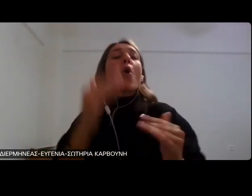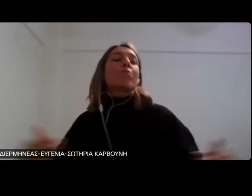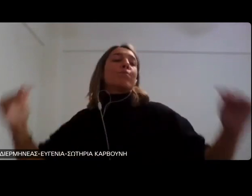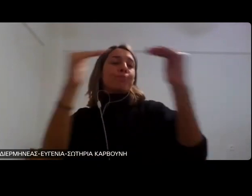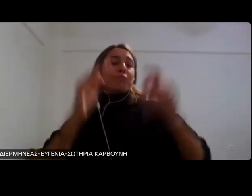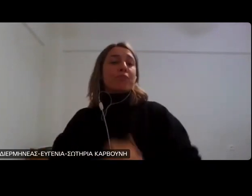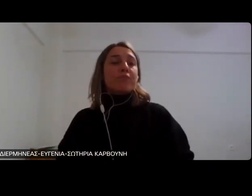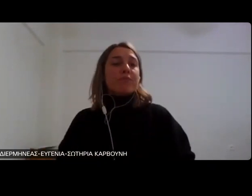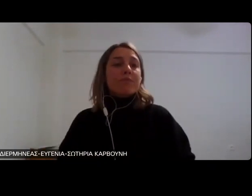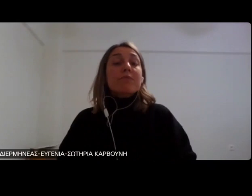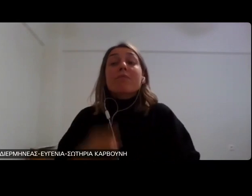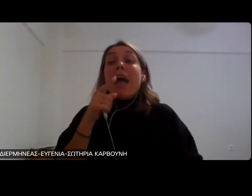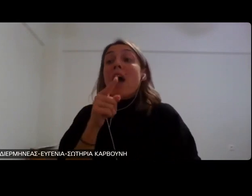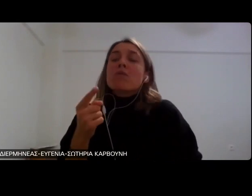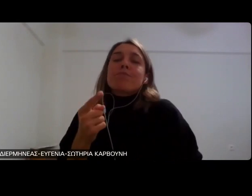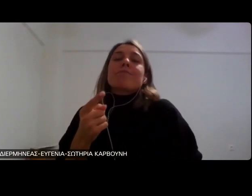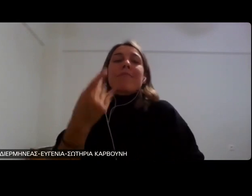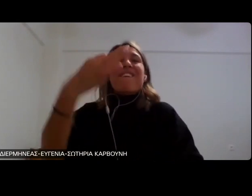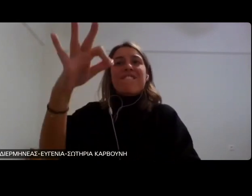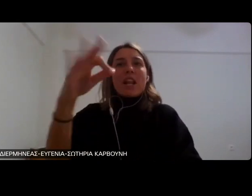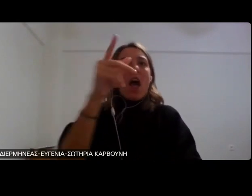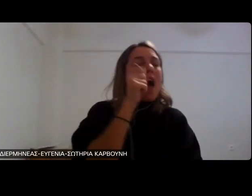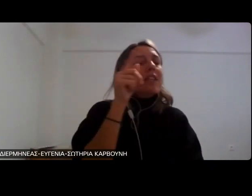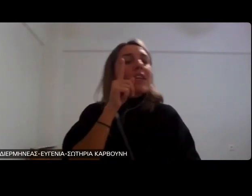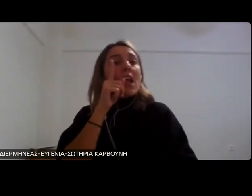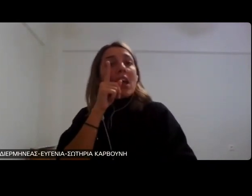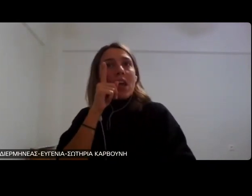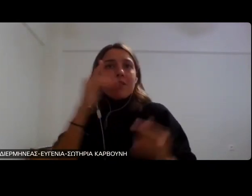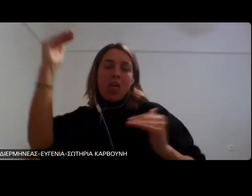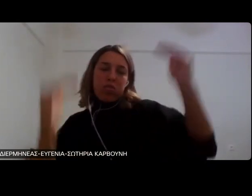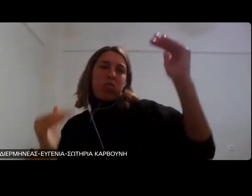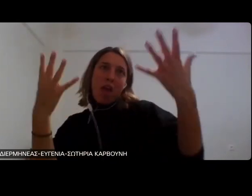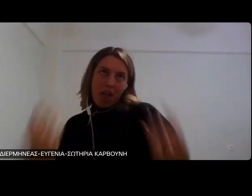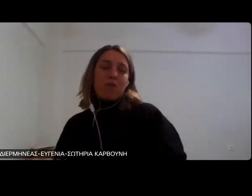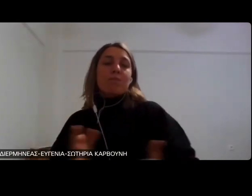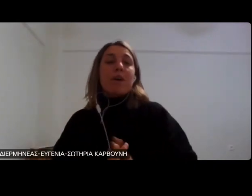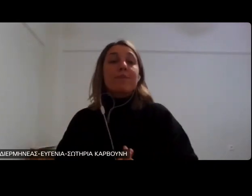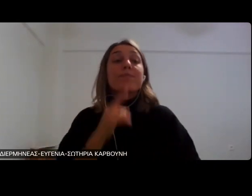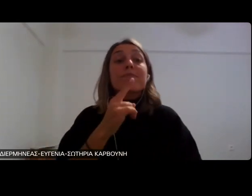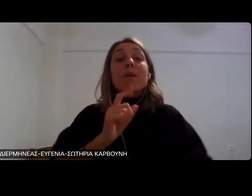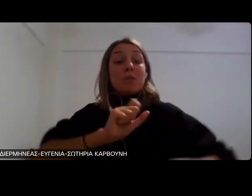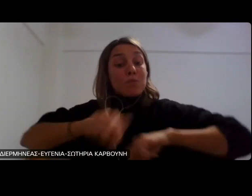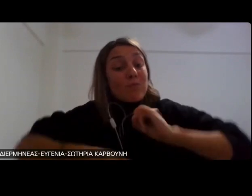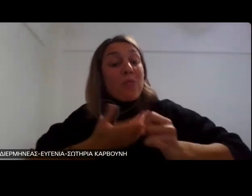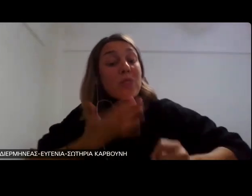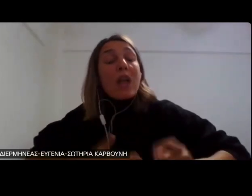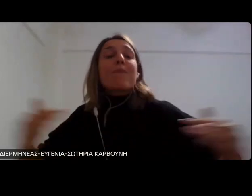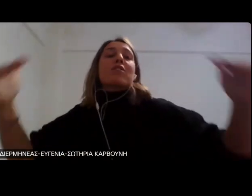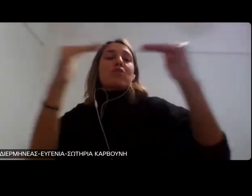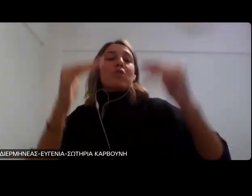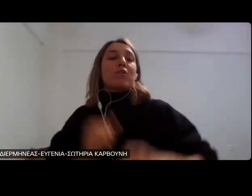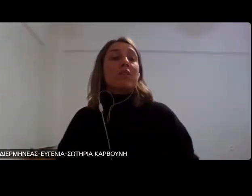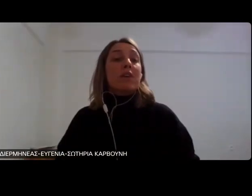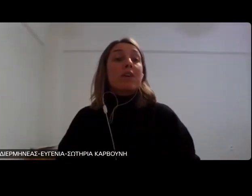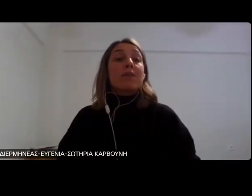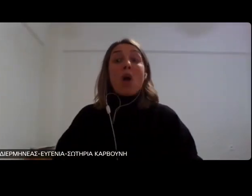σε καμία περίπτωση. Τα δύο φύλλα δεν είναι ίσα, απέχουμε πάρα πολύ από την επιθυμία ισότητα, η οποία άλλωστε είναι και τόσο